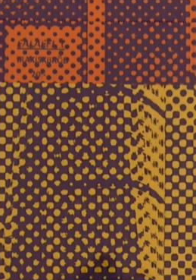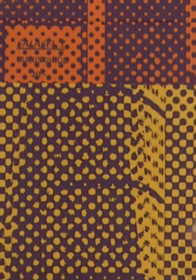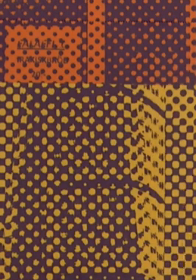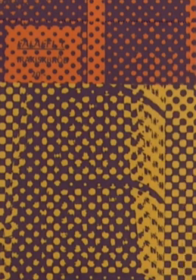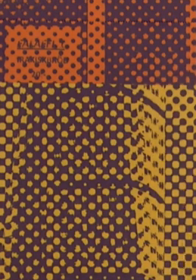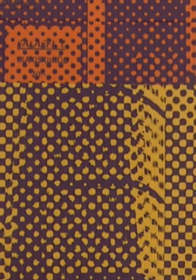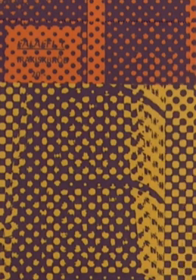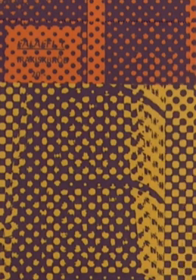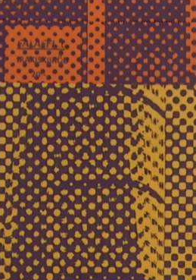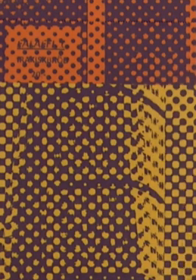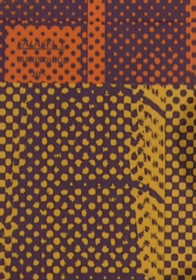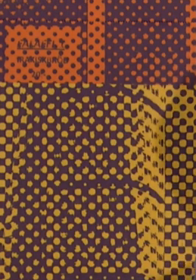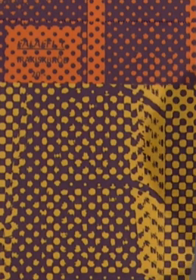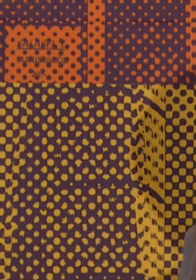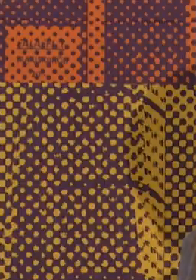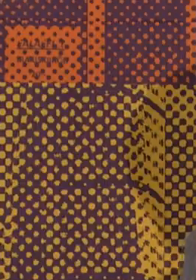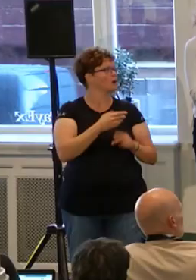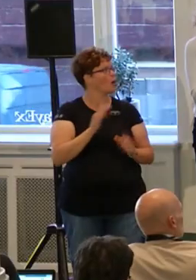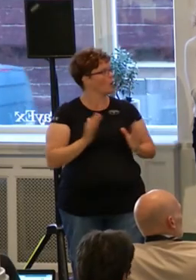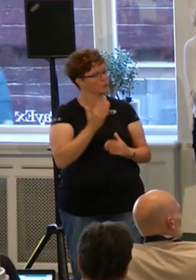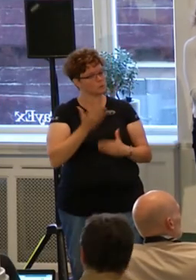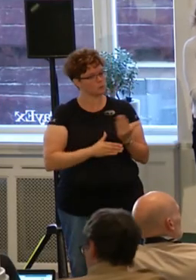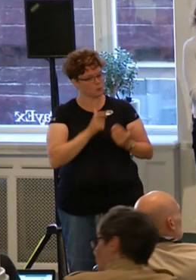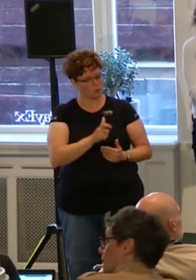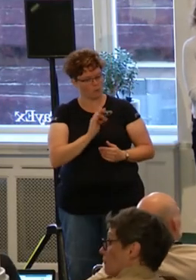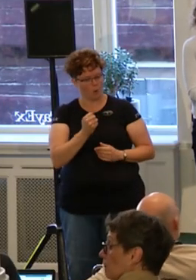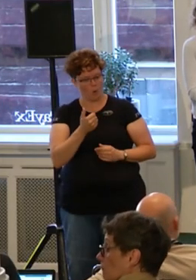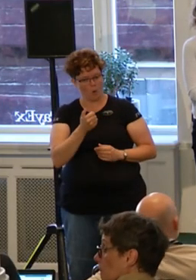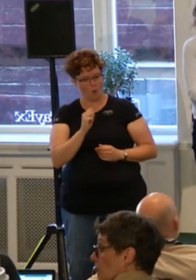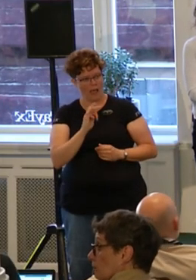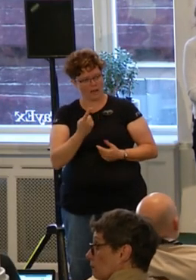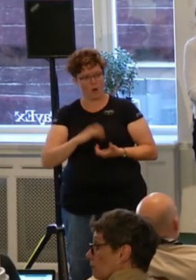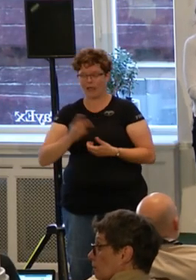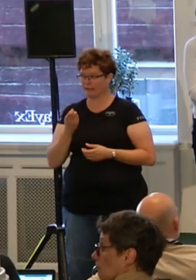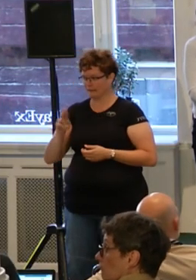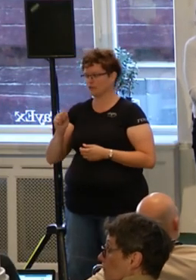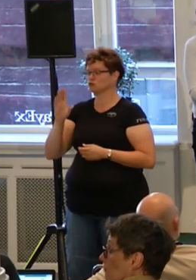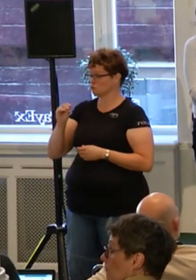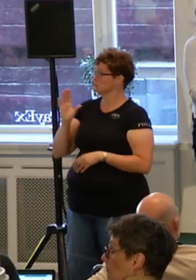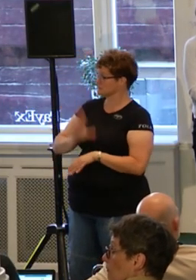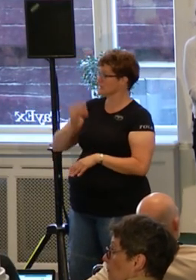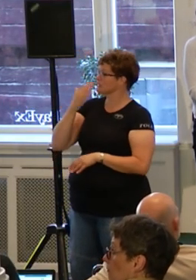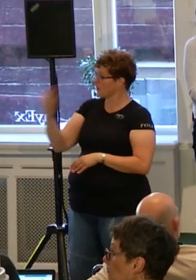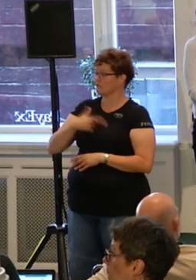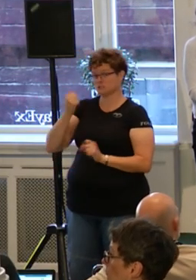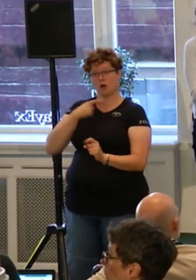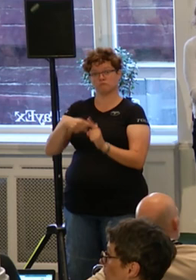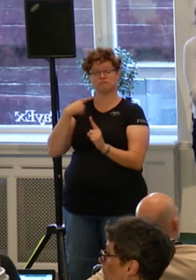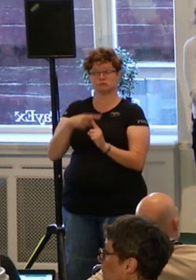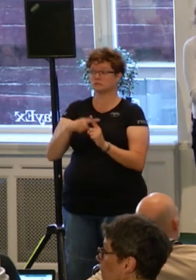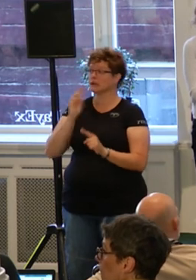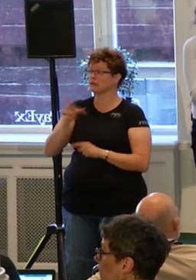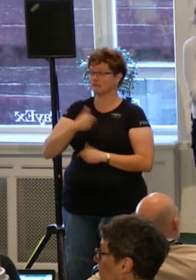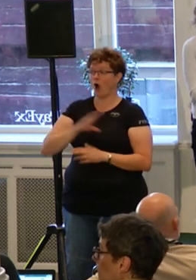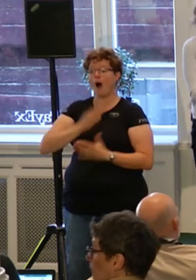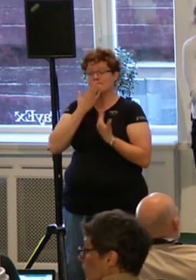liksom, ja, specifika kort projekt. Kort slutord, Boel och Katrinsson. Ja, men Sverige är bra. Jag tycker vi ska vara optimister och positiva. Vi har